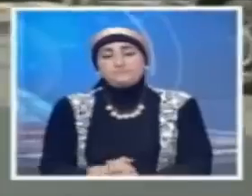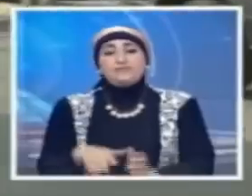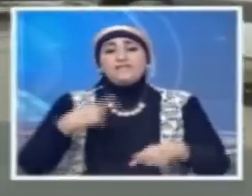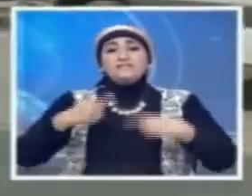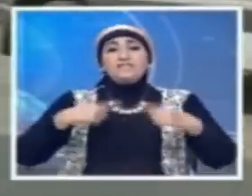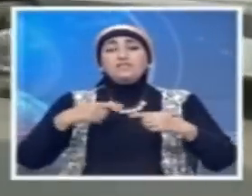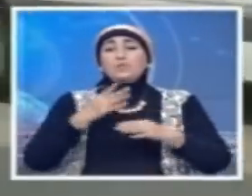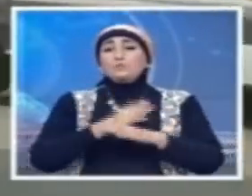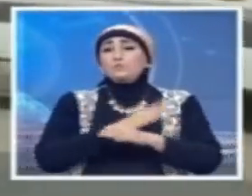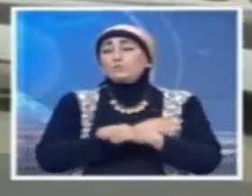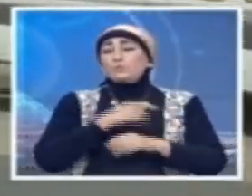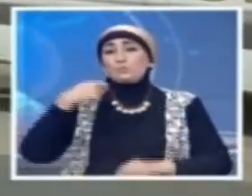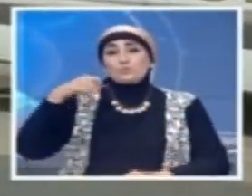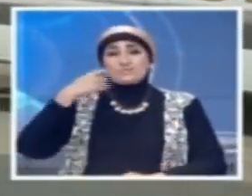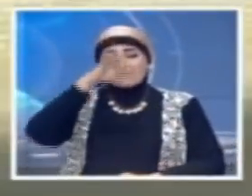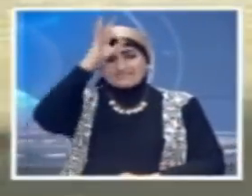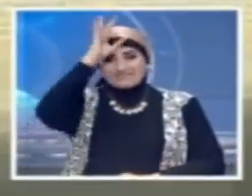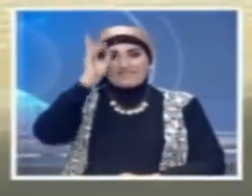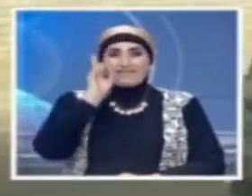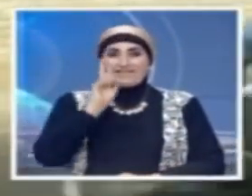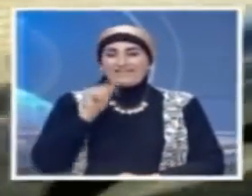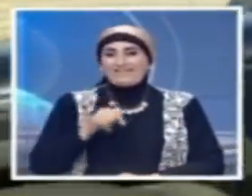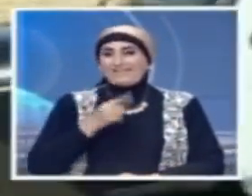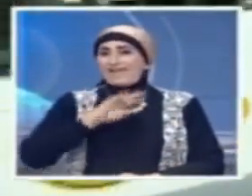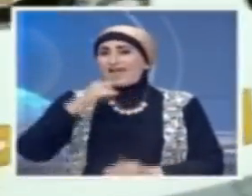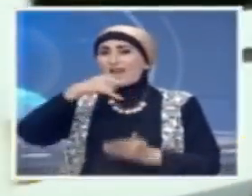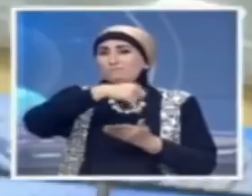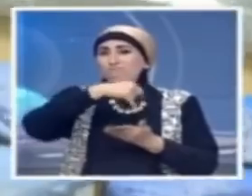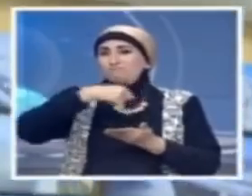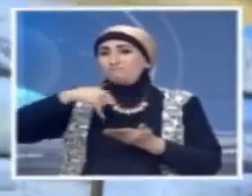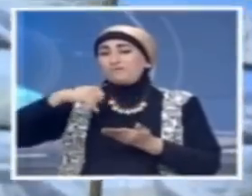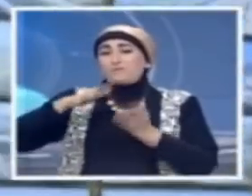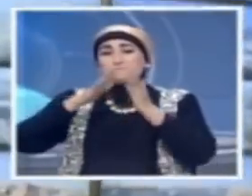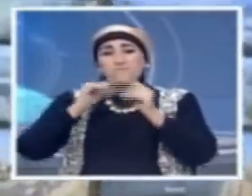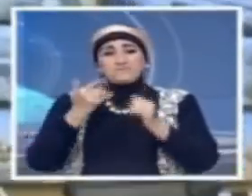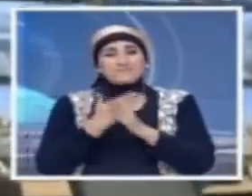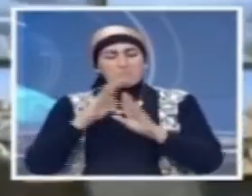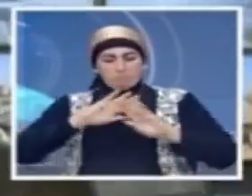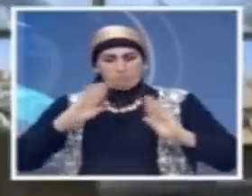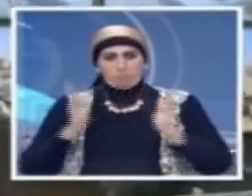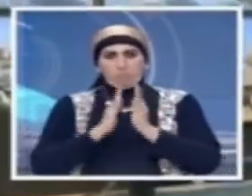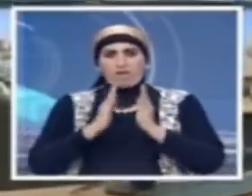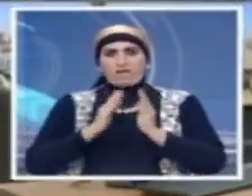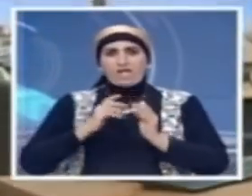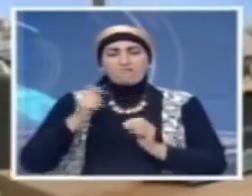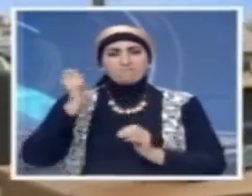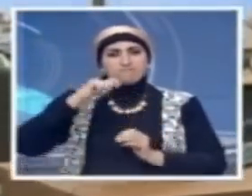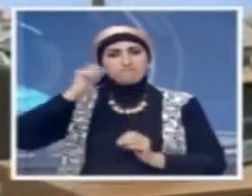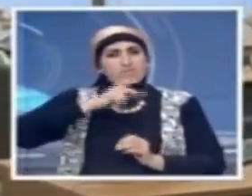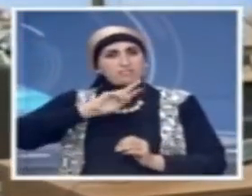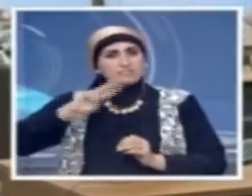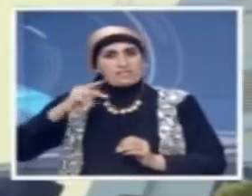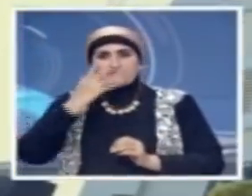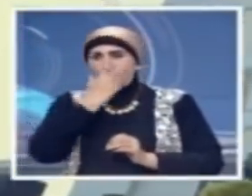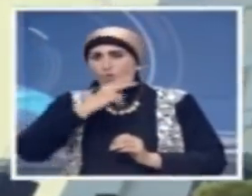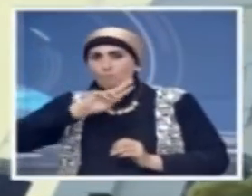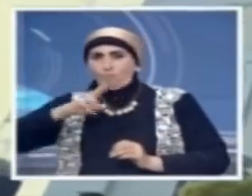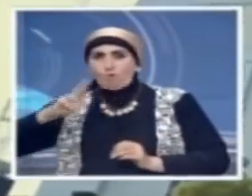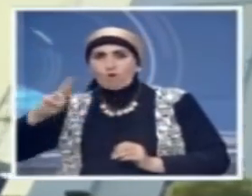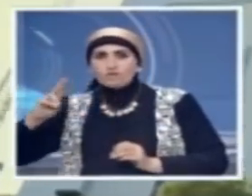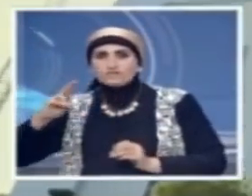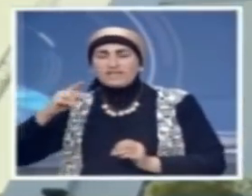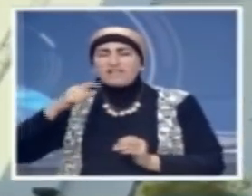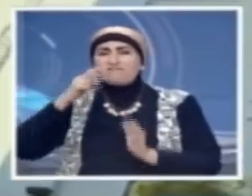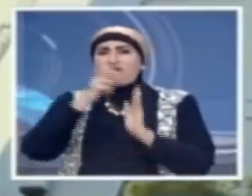تتواصل جهود وزارة الداخلية على مستوى الجمهورية لمواجهة الجريمة بكافة صورها وعلى